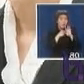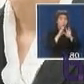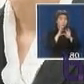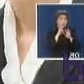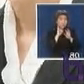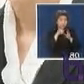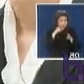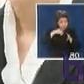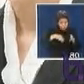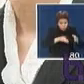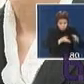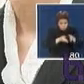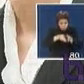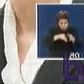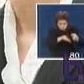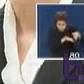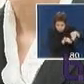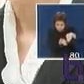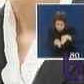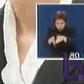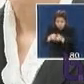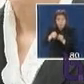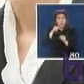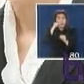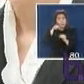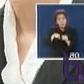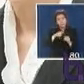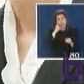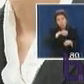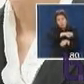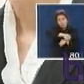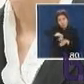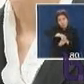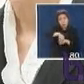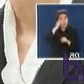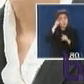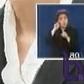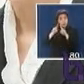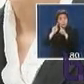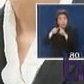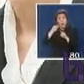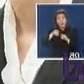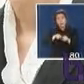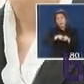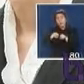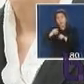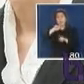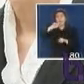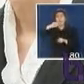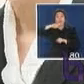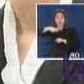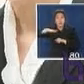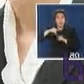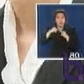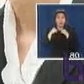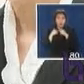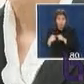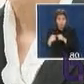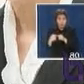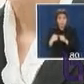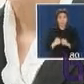สู่บริเวณแก้มลิงมหาชัยสนามชัยโดยเร็วเพื่อที่จะเร่งระบายน้ำออกสู่ทะเลอีกทางหนึ่งด้วยนะคะ